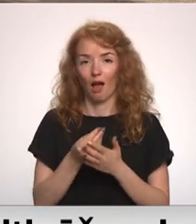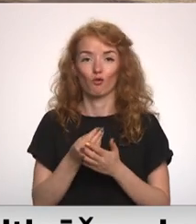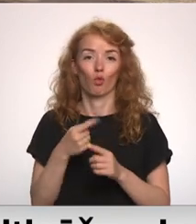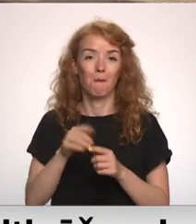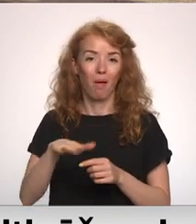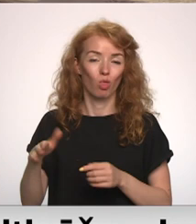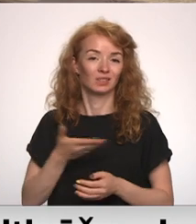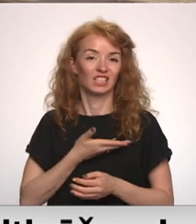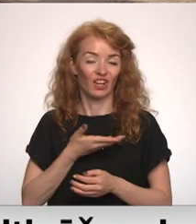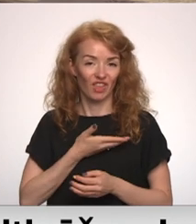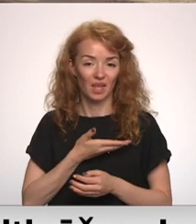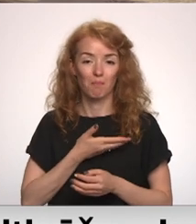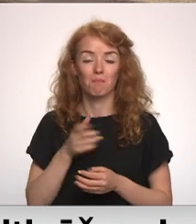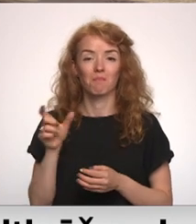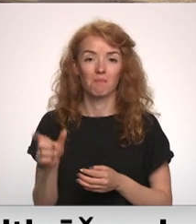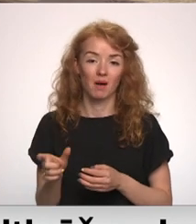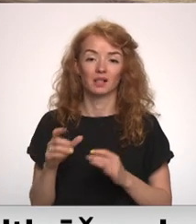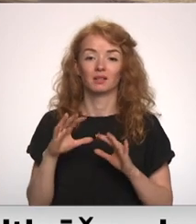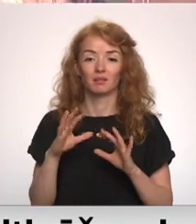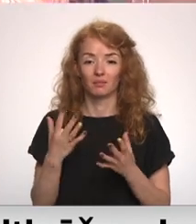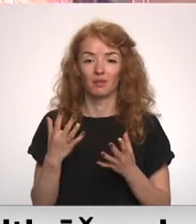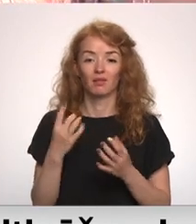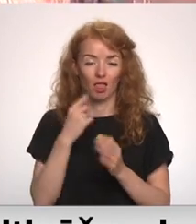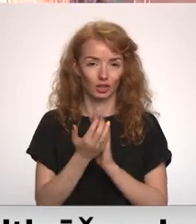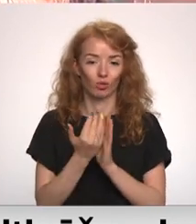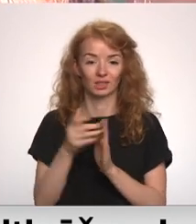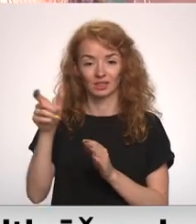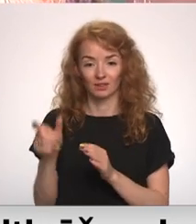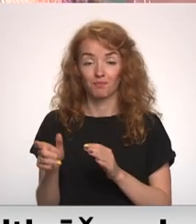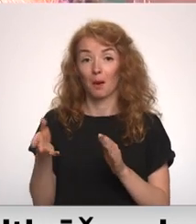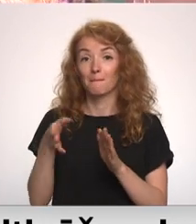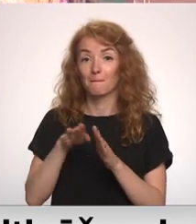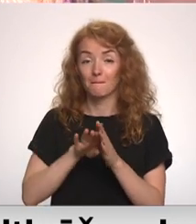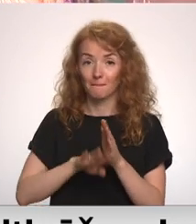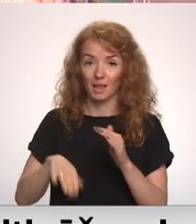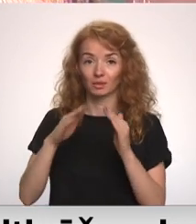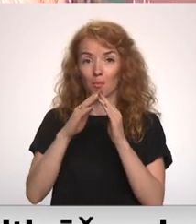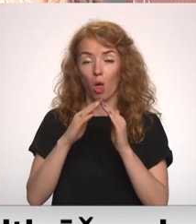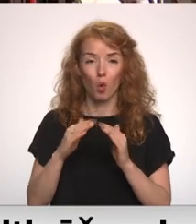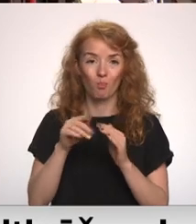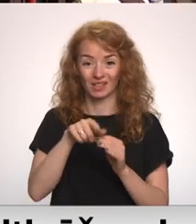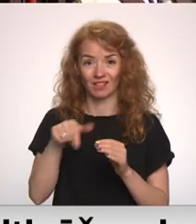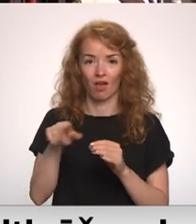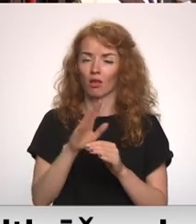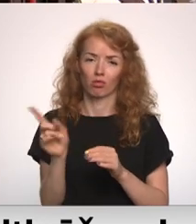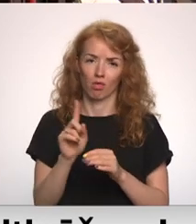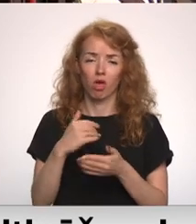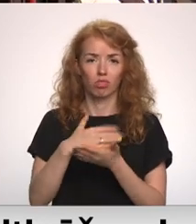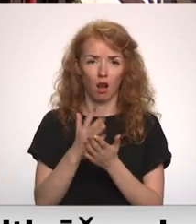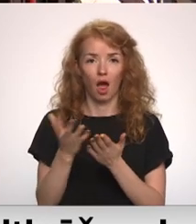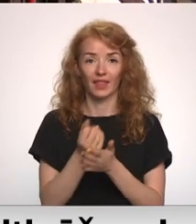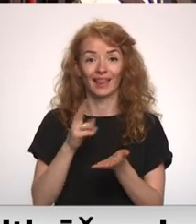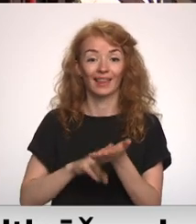un... Nu, bet atsaucīgokim. Bez pajumtes šeit sastaptie Ukraiņi nepaliks. Daļa jau atraduši